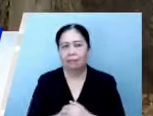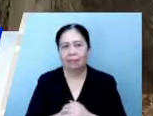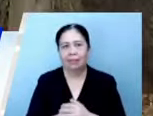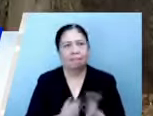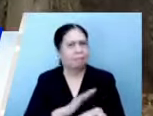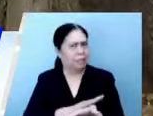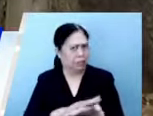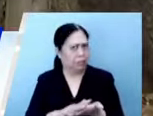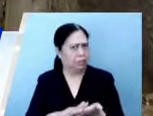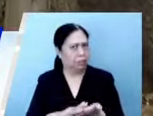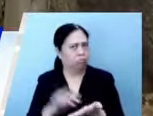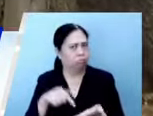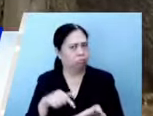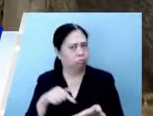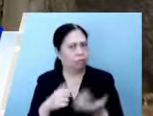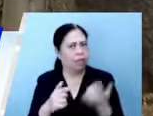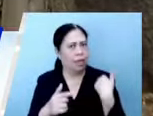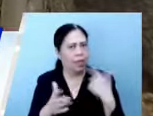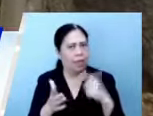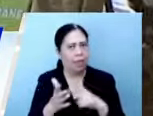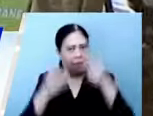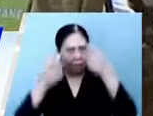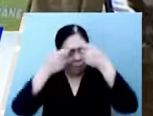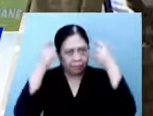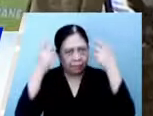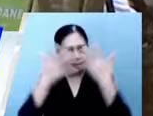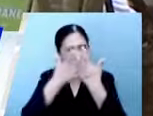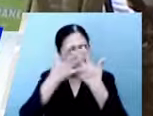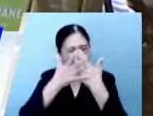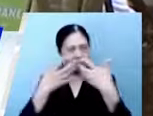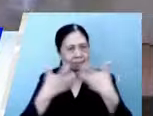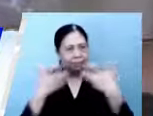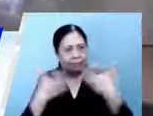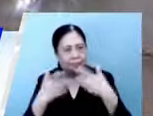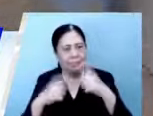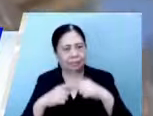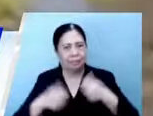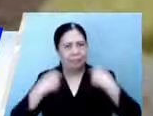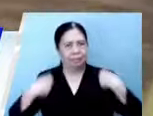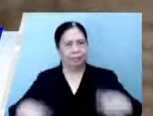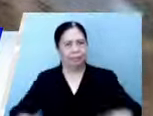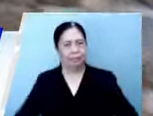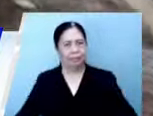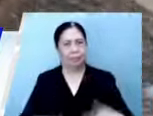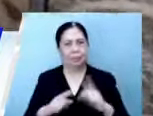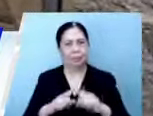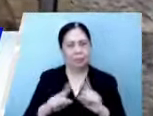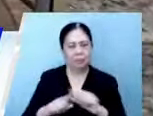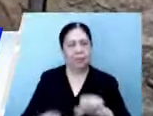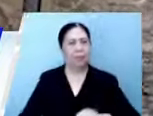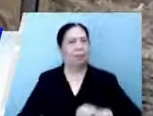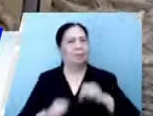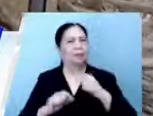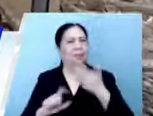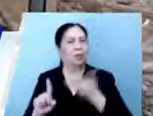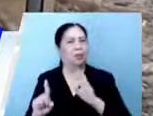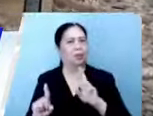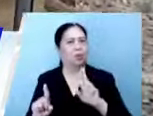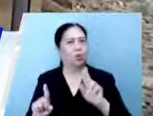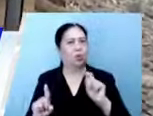paninda, nakasuod pa sila ng hairnet, speedguard, apron at iba pa. Kaya proud si Ruth na sa kabila ng